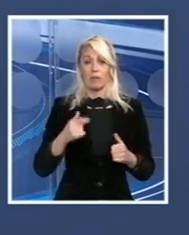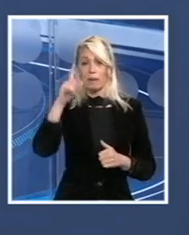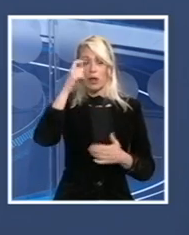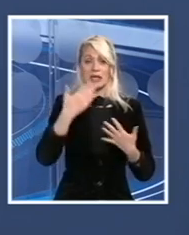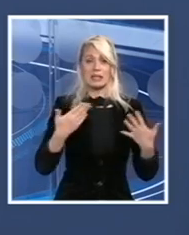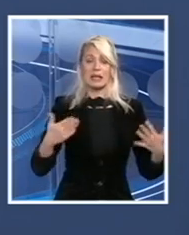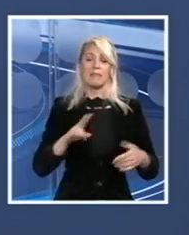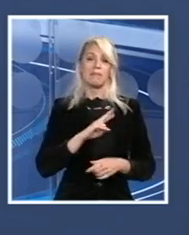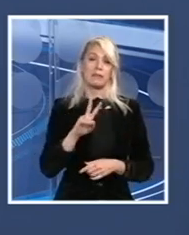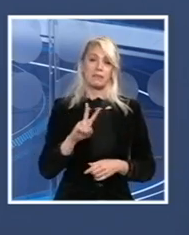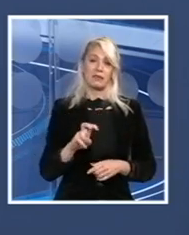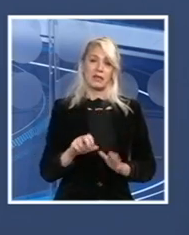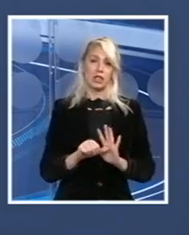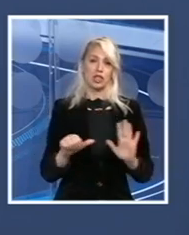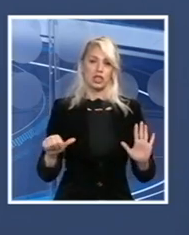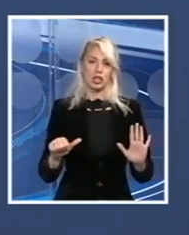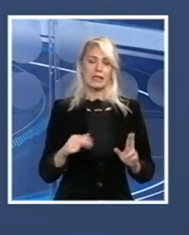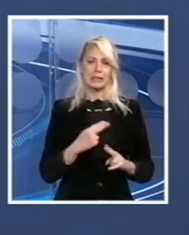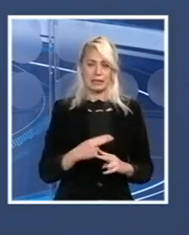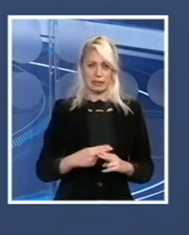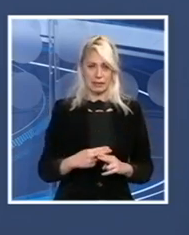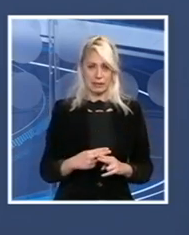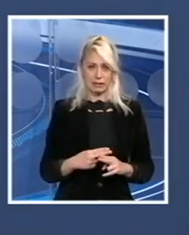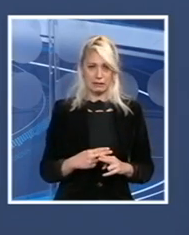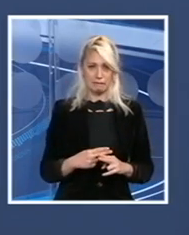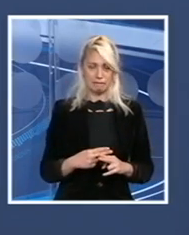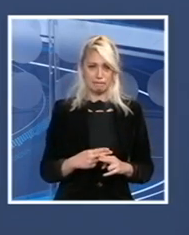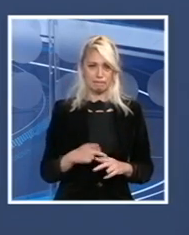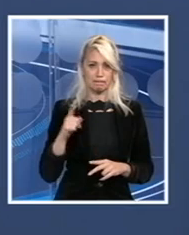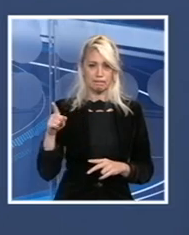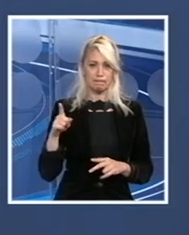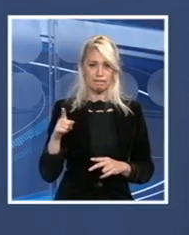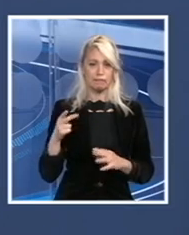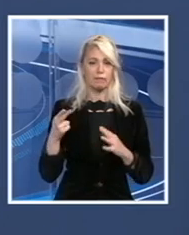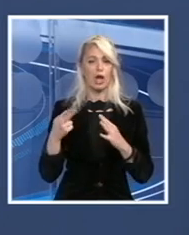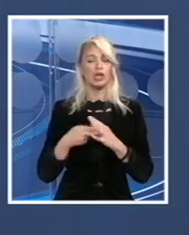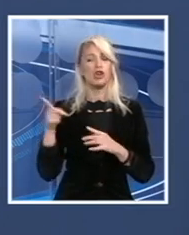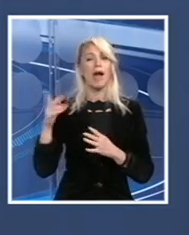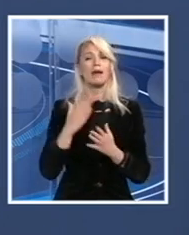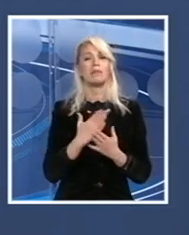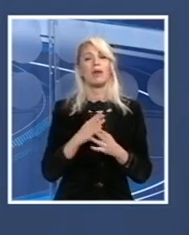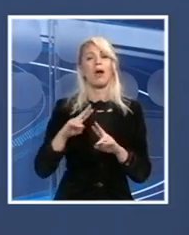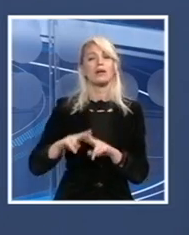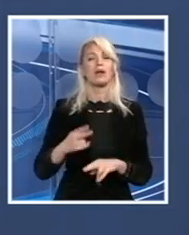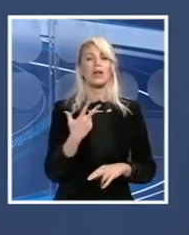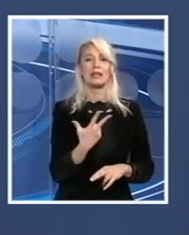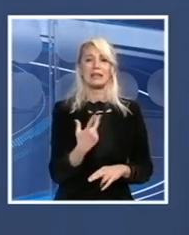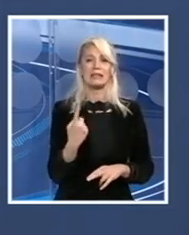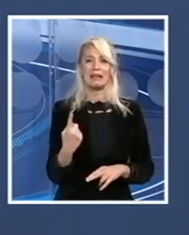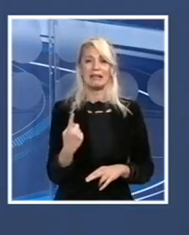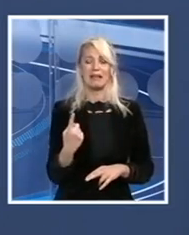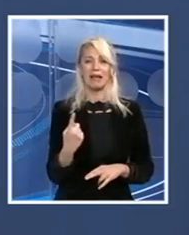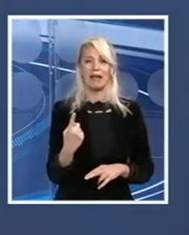nalazi 216 pacijenata. Na Čajeru se nalazilo 31 u momentu kada smo